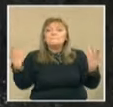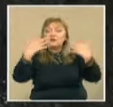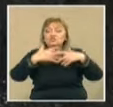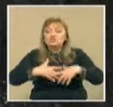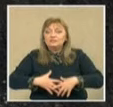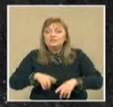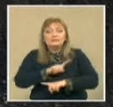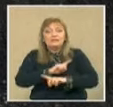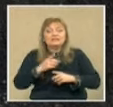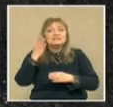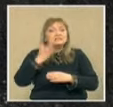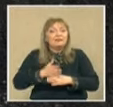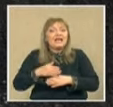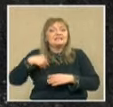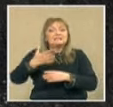след Витис.